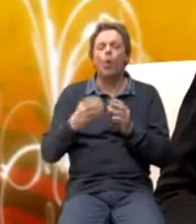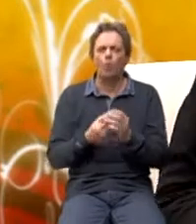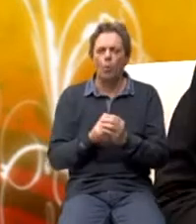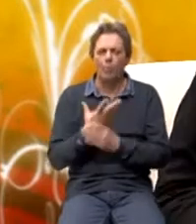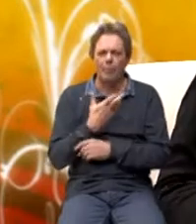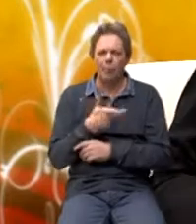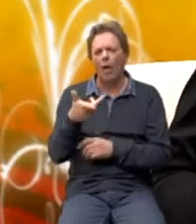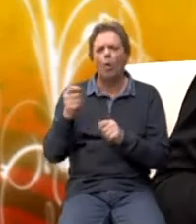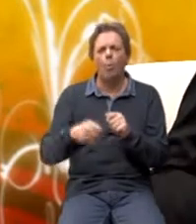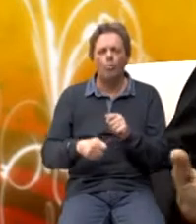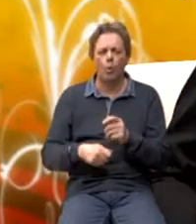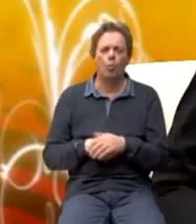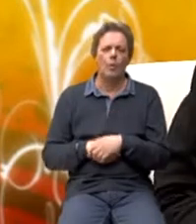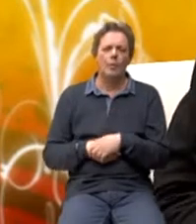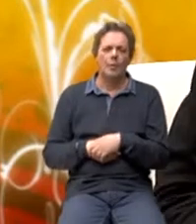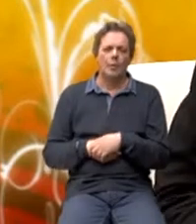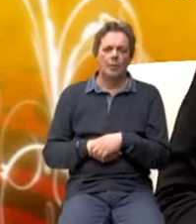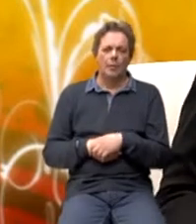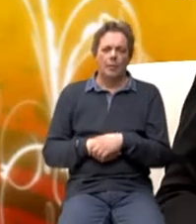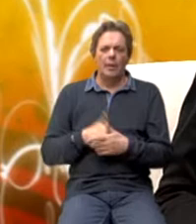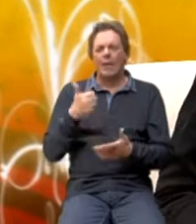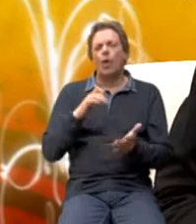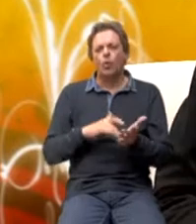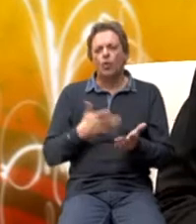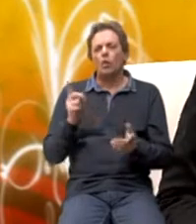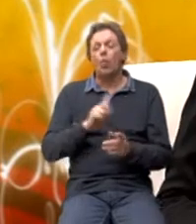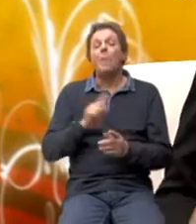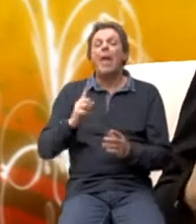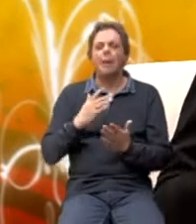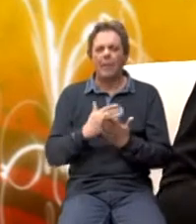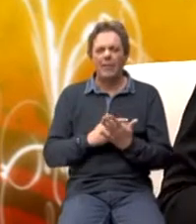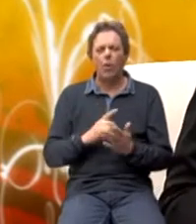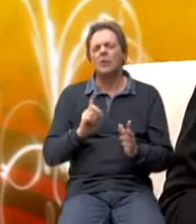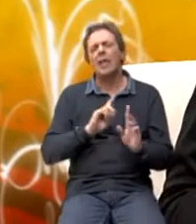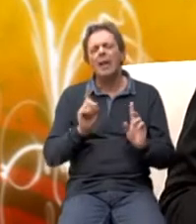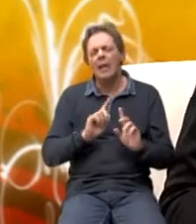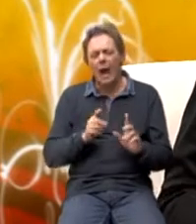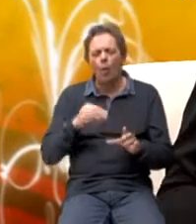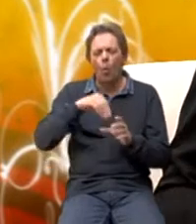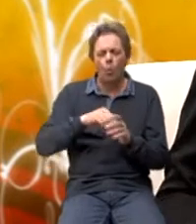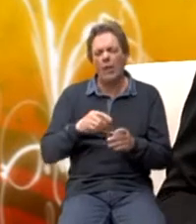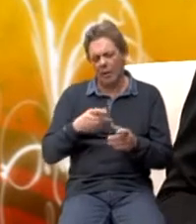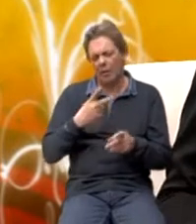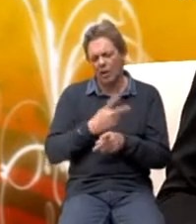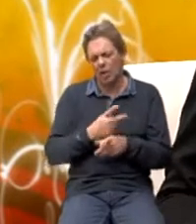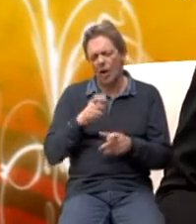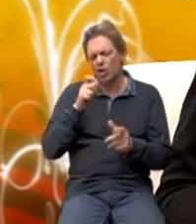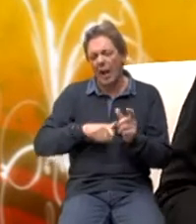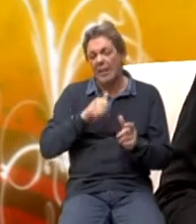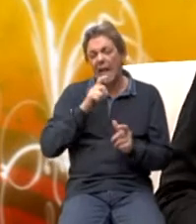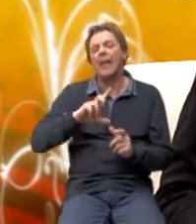odboru su nam naravno uvijek jedna od točaka su nepravilnosti kako unutar država članica, tako i iz trećih